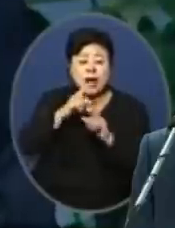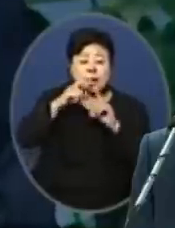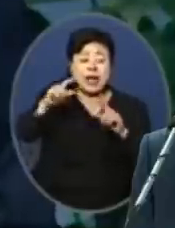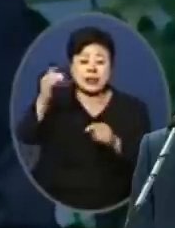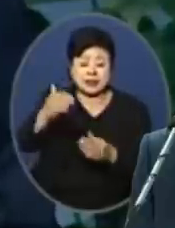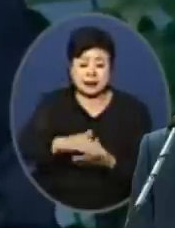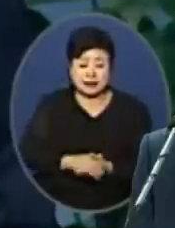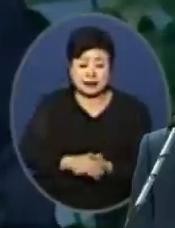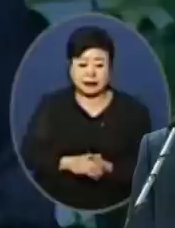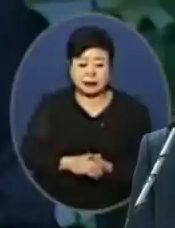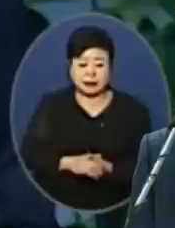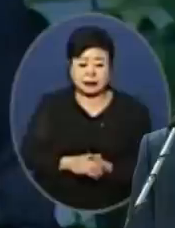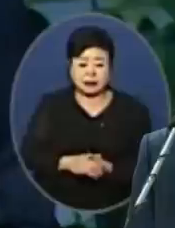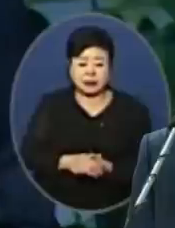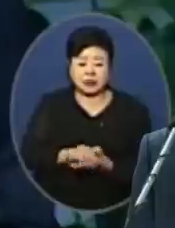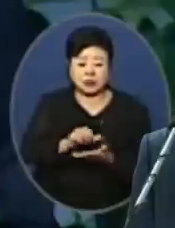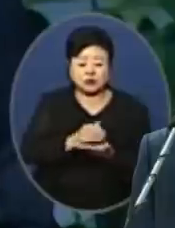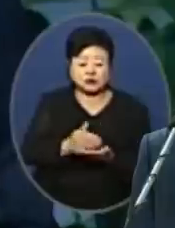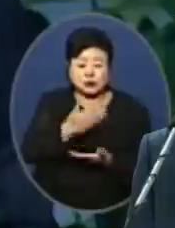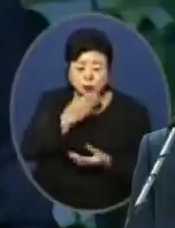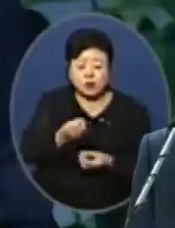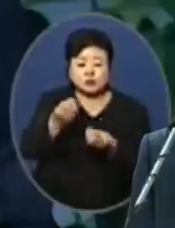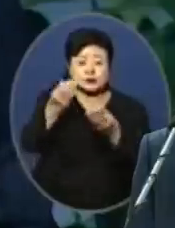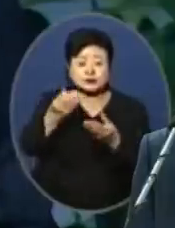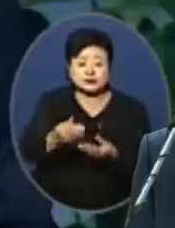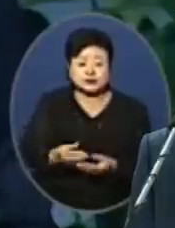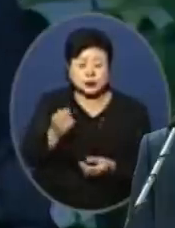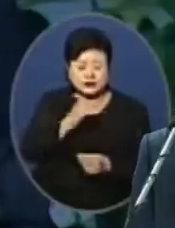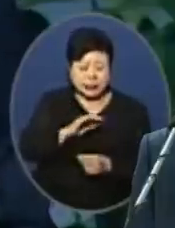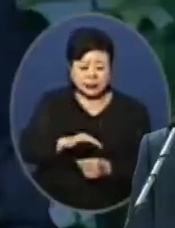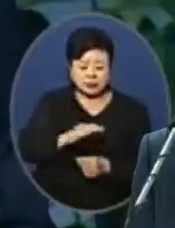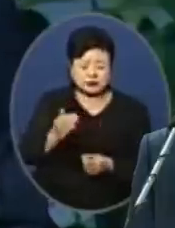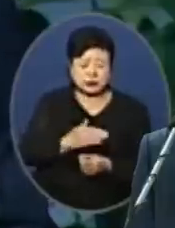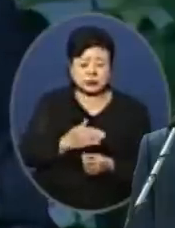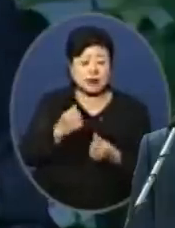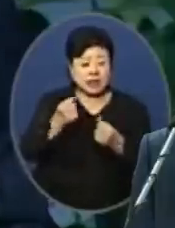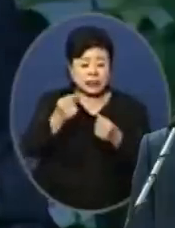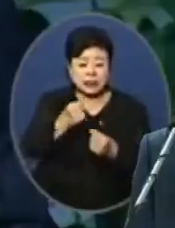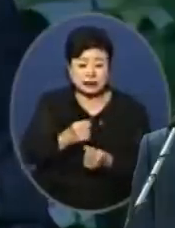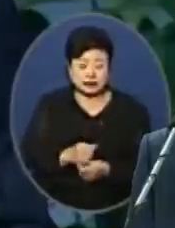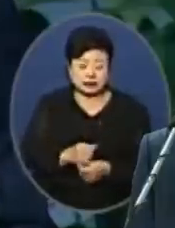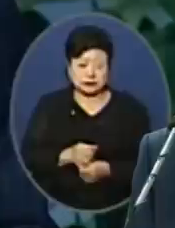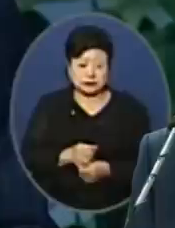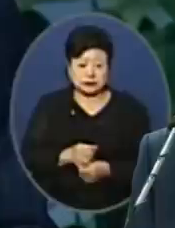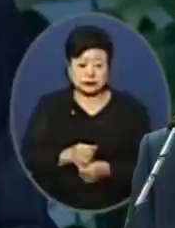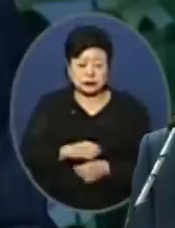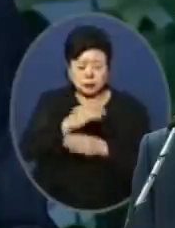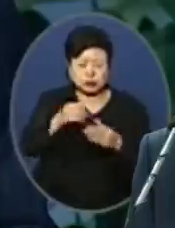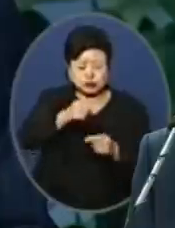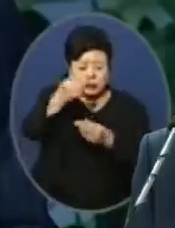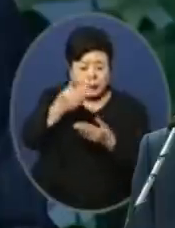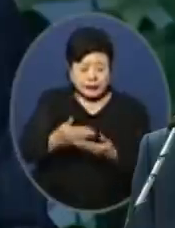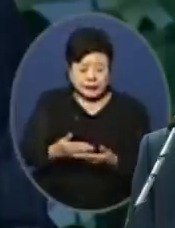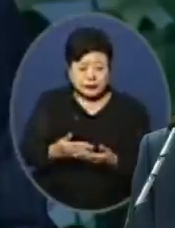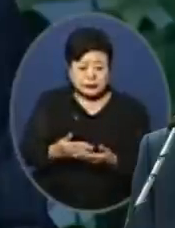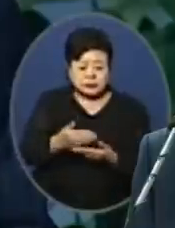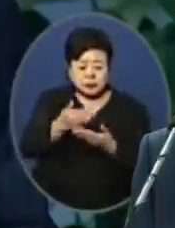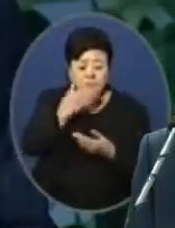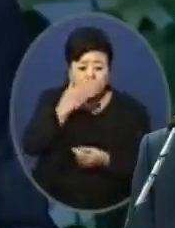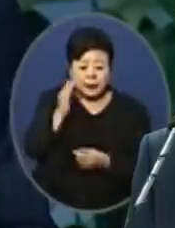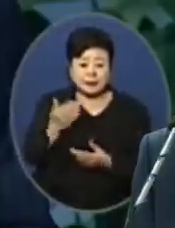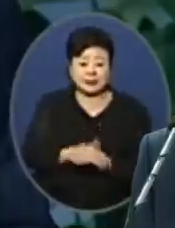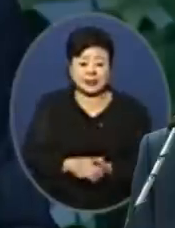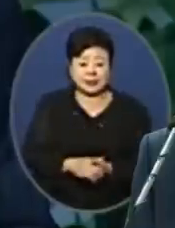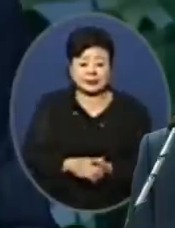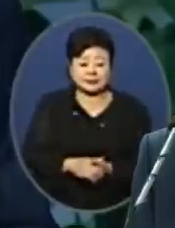거예요. 오중보험과 영혼이 잘된 같이 범사에 잘되며 강건한 것도 전인 구원을 얻을 수가 있는